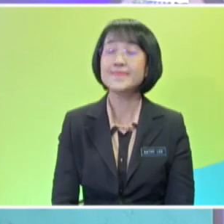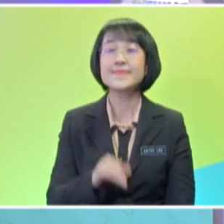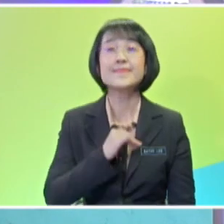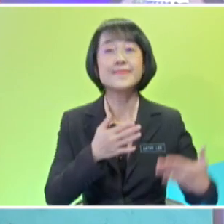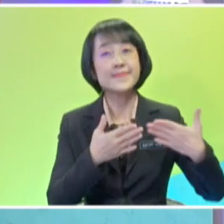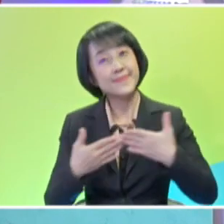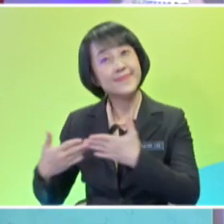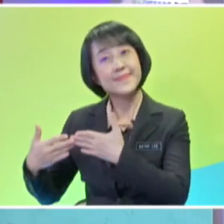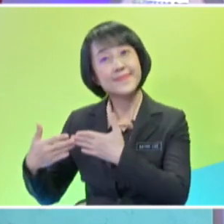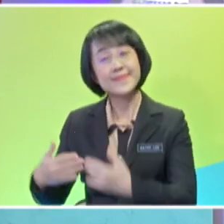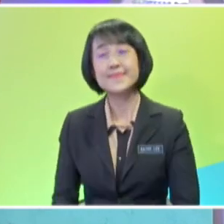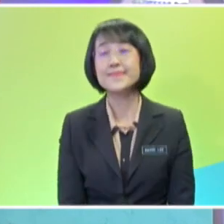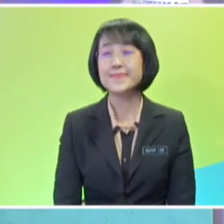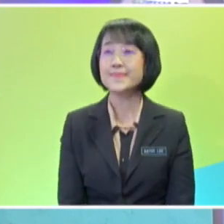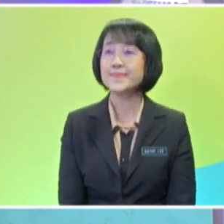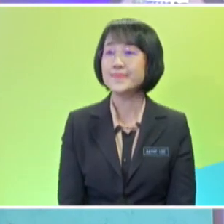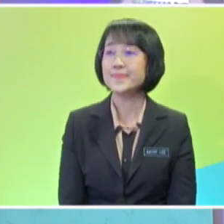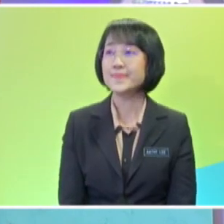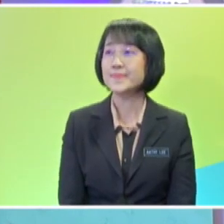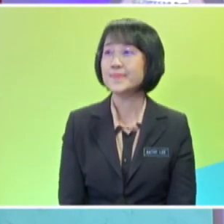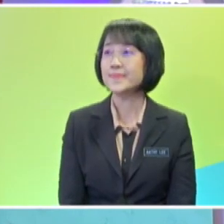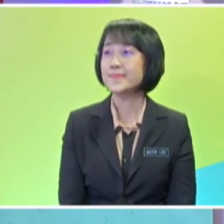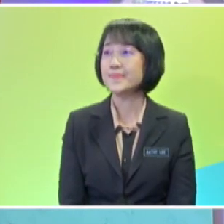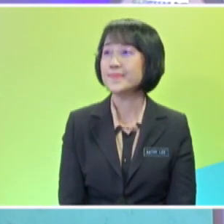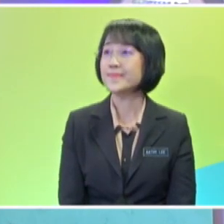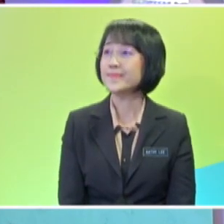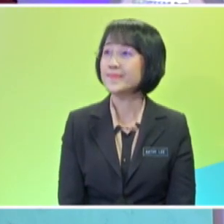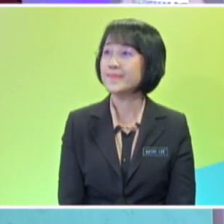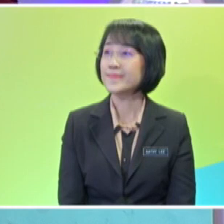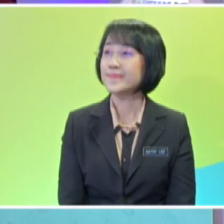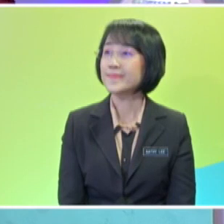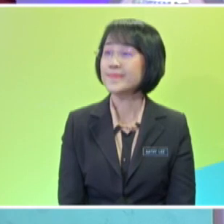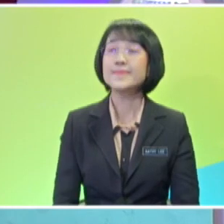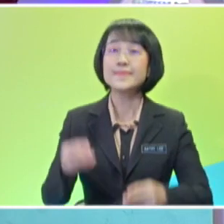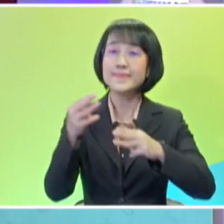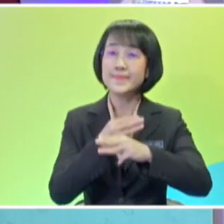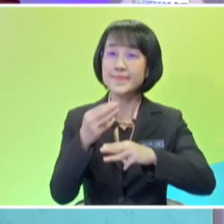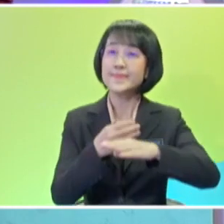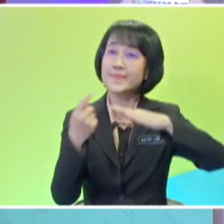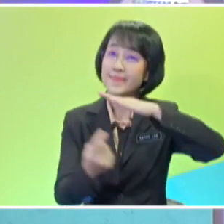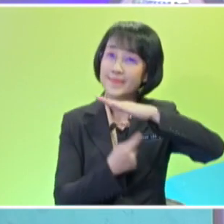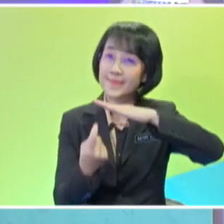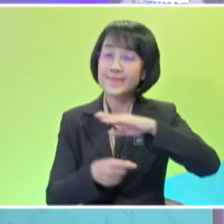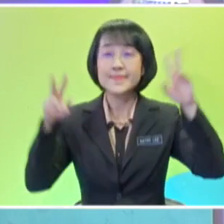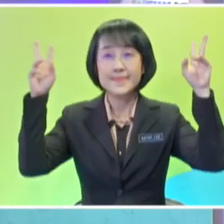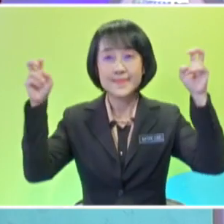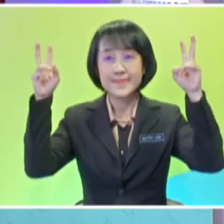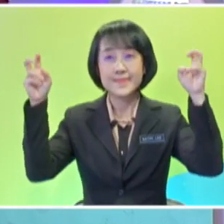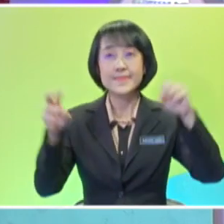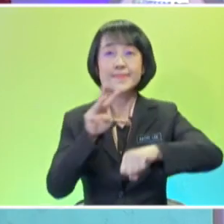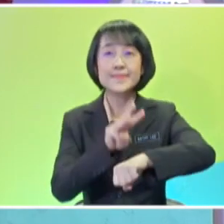Oke kita teruskan dengan slide seterusnya pra sekolah tajuk saya adalah waktu dalam